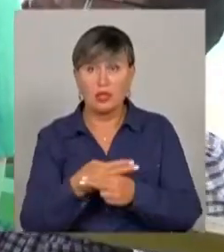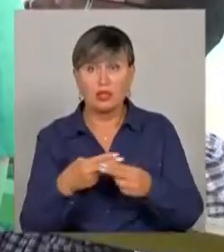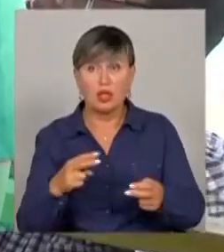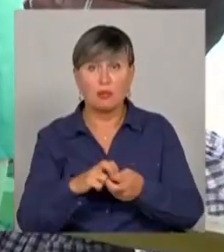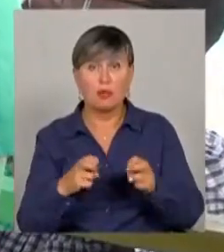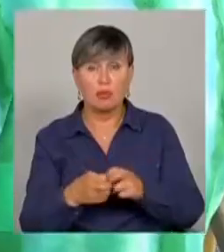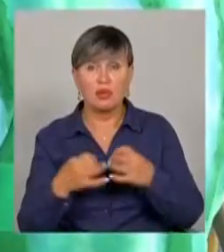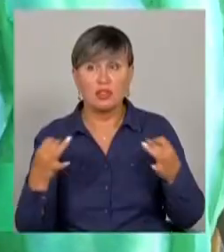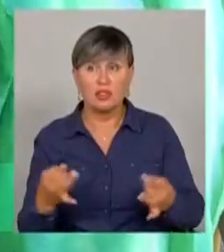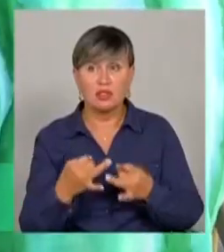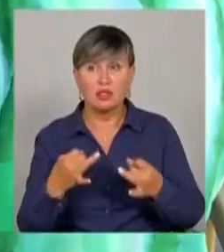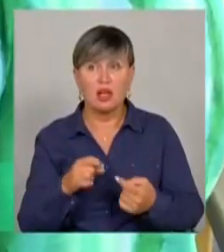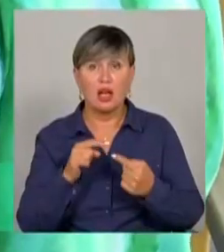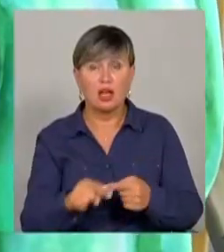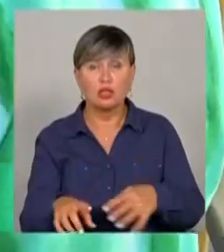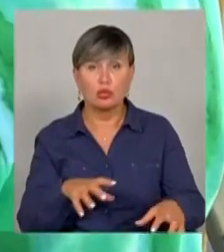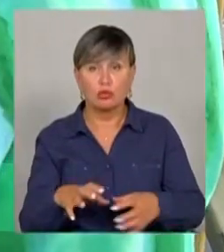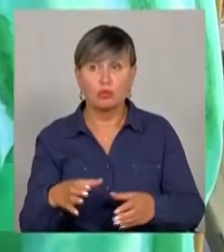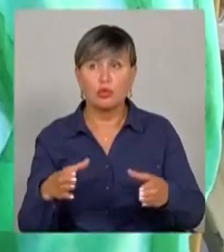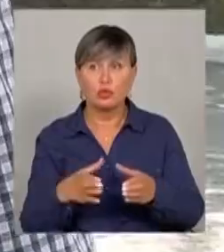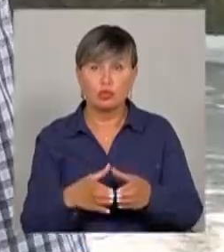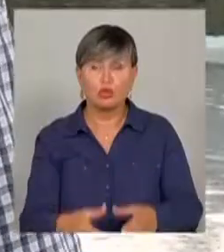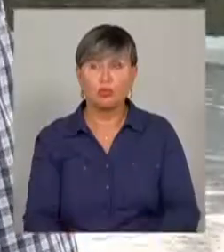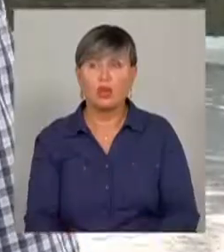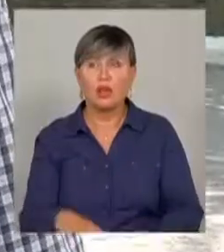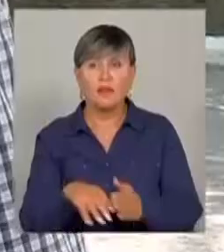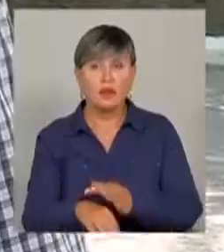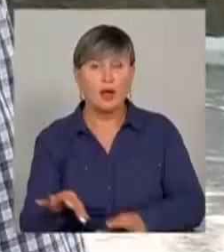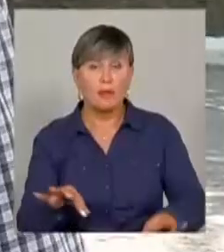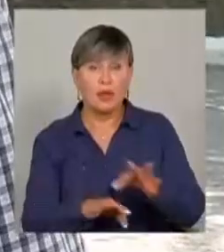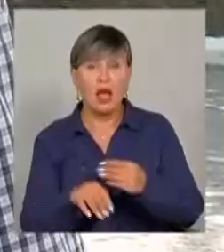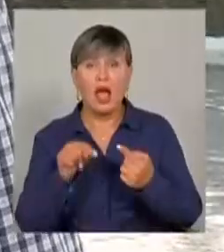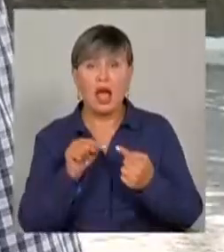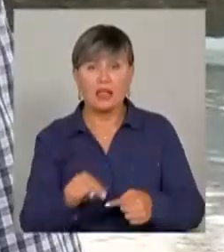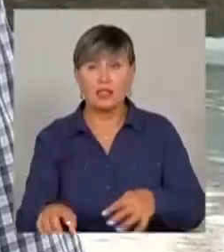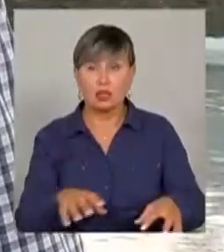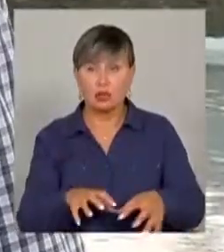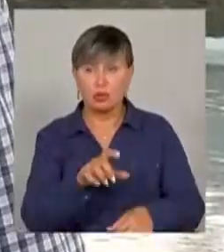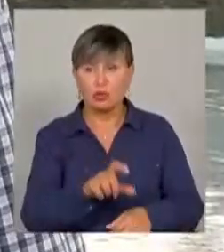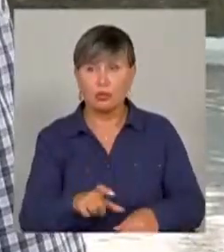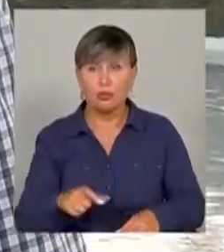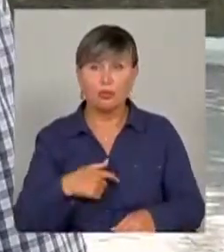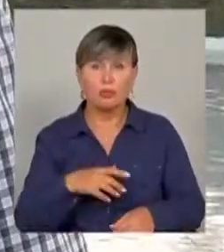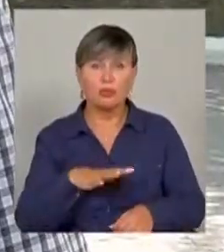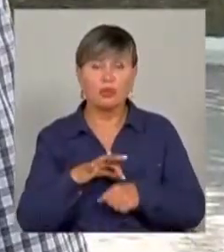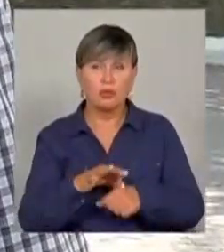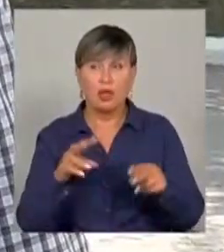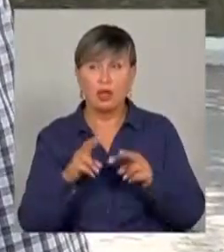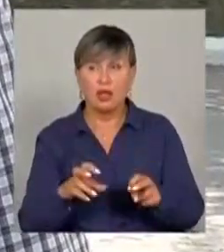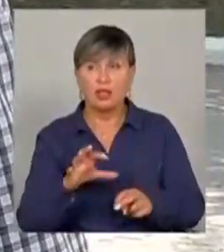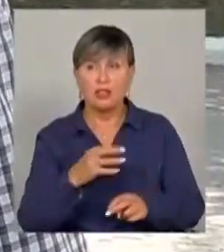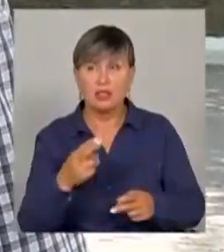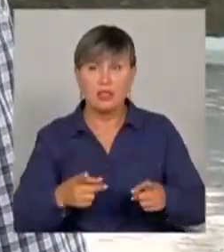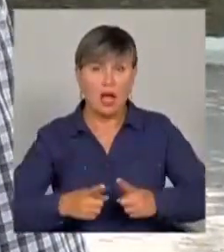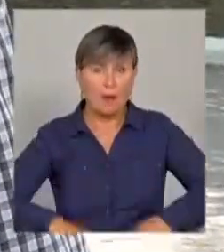проблемы заинтересовались в антикоррупционной службе. В рамках проекта «Антикоррупционное волонтерство» нами был проведен мониторинг социального